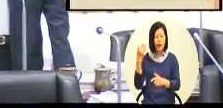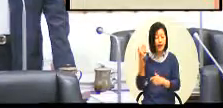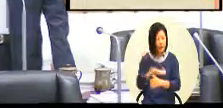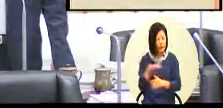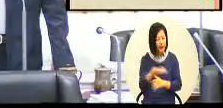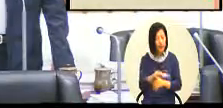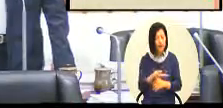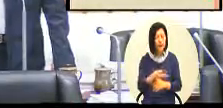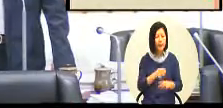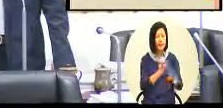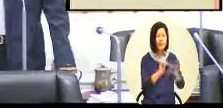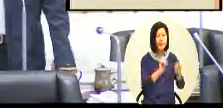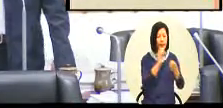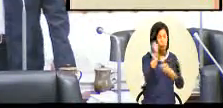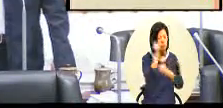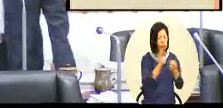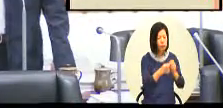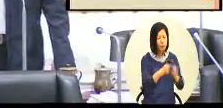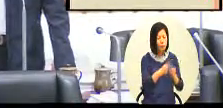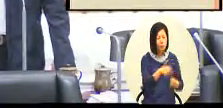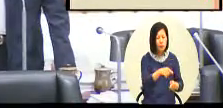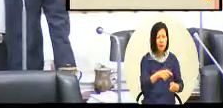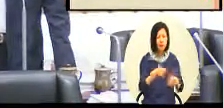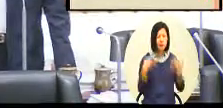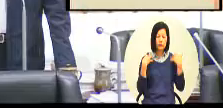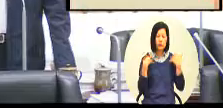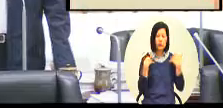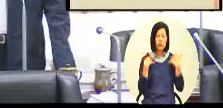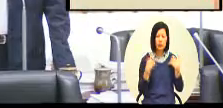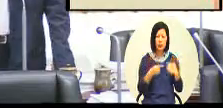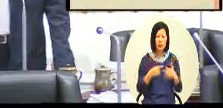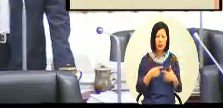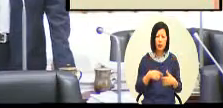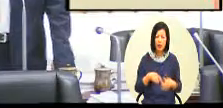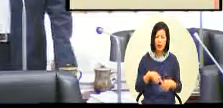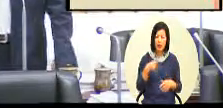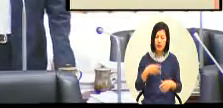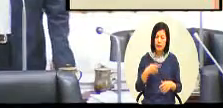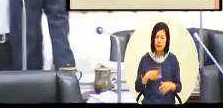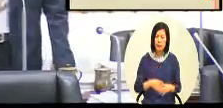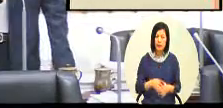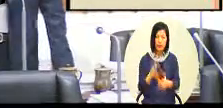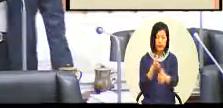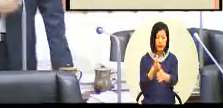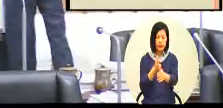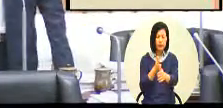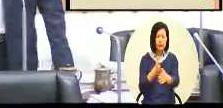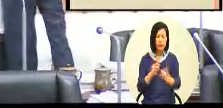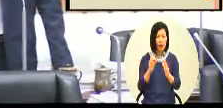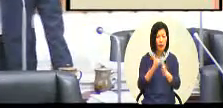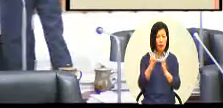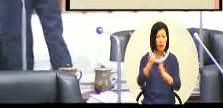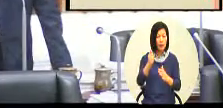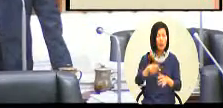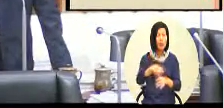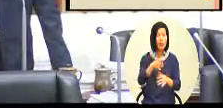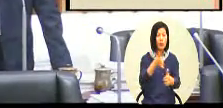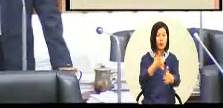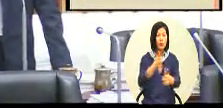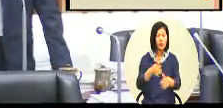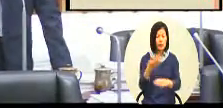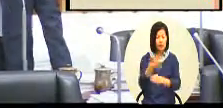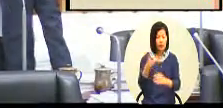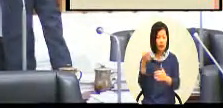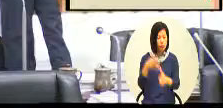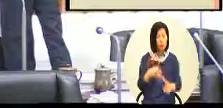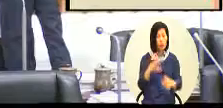态再加诸在我们地方身上。那我们来讲的话，请问局长，我们遗产税属于是哪